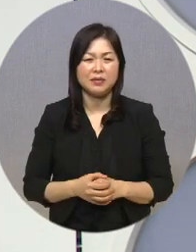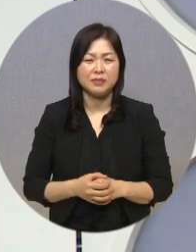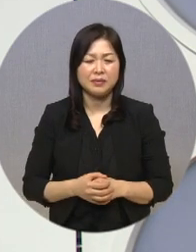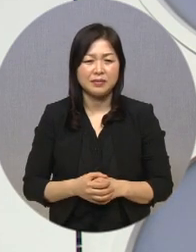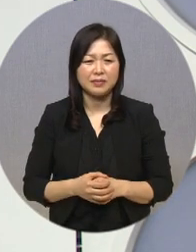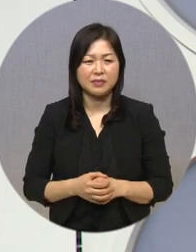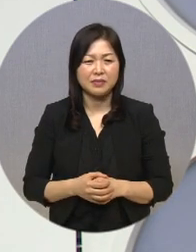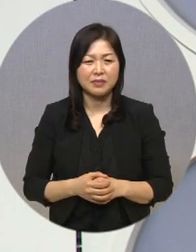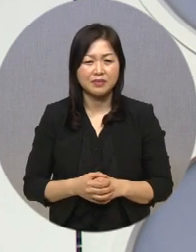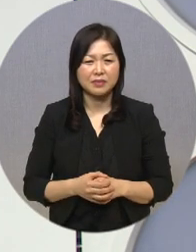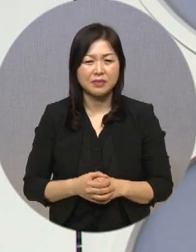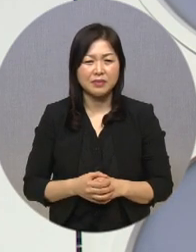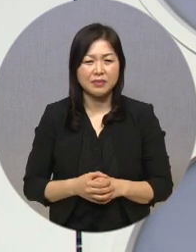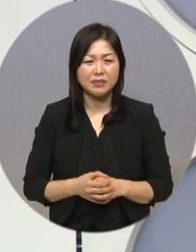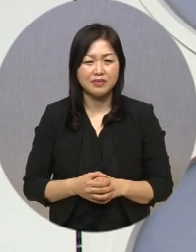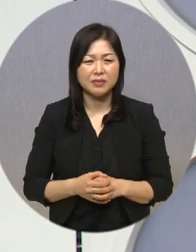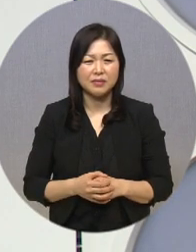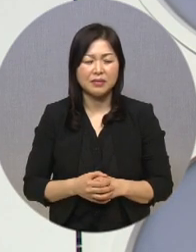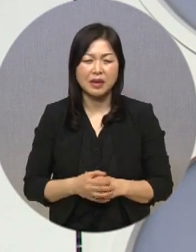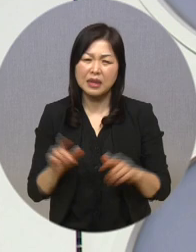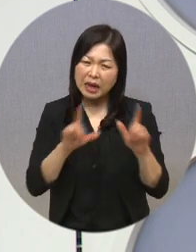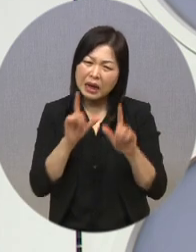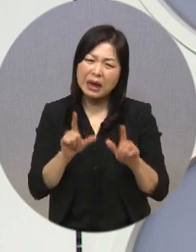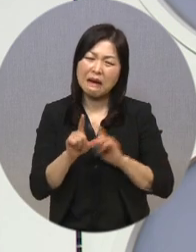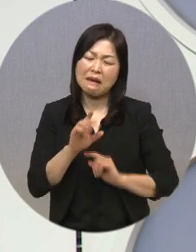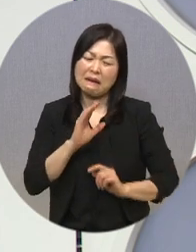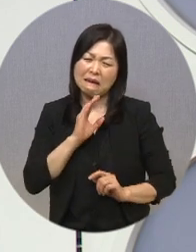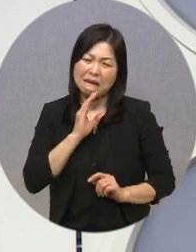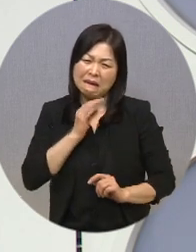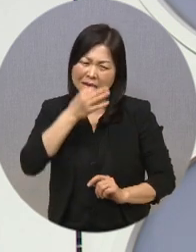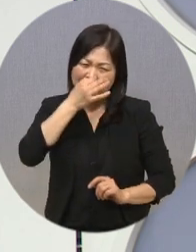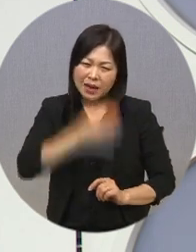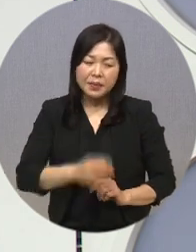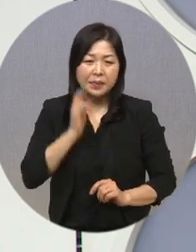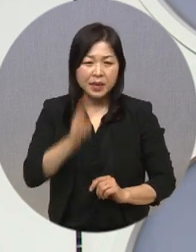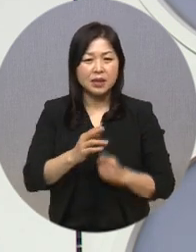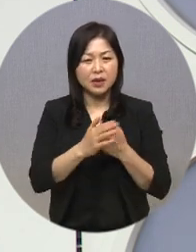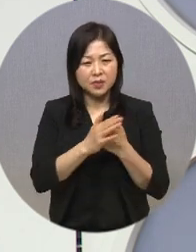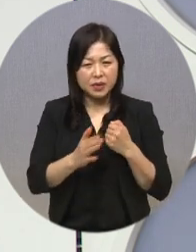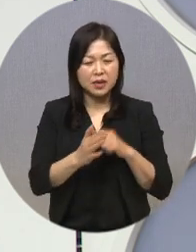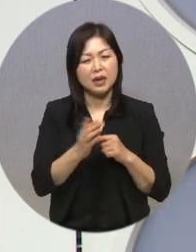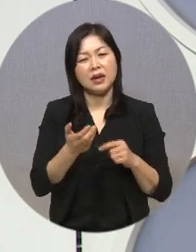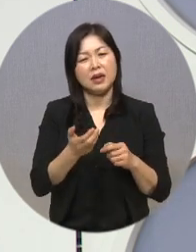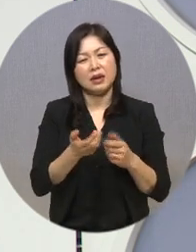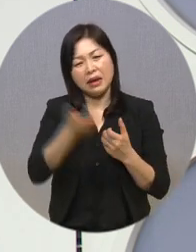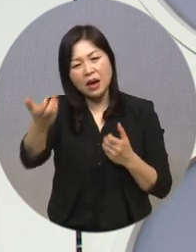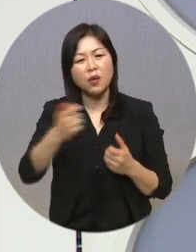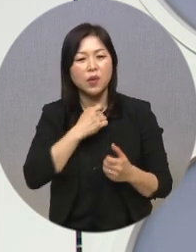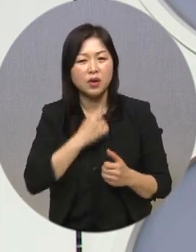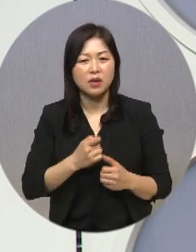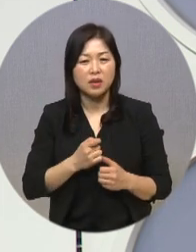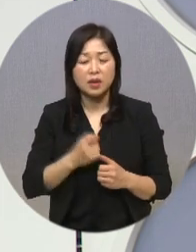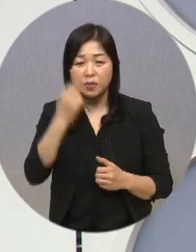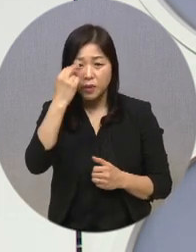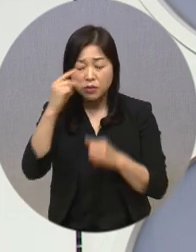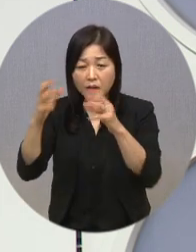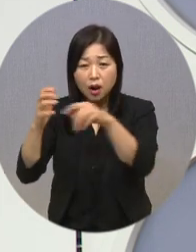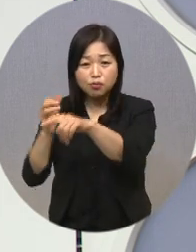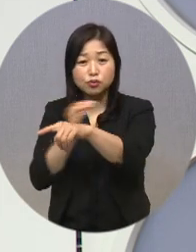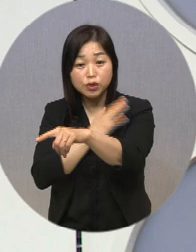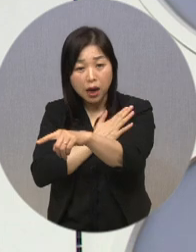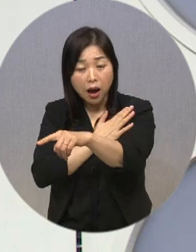그러고는 너무나 그냥 사는 게 사는 거잖아요. 떠나자. 소문을 들으니까 미국이 이렇게 잘 산다니 그리